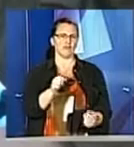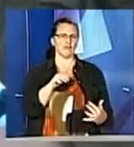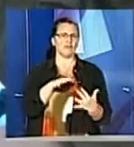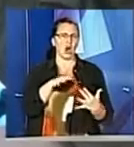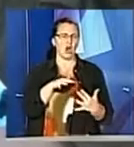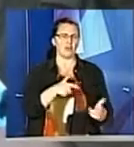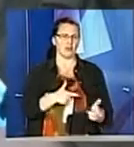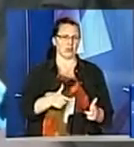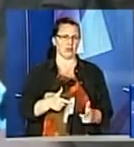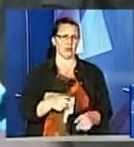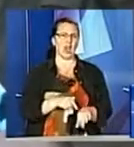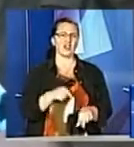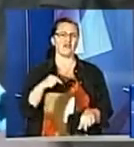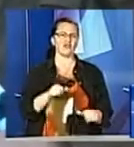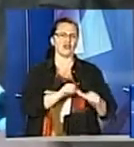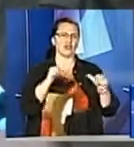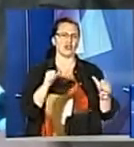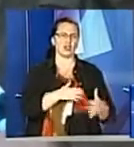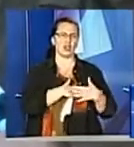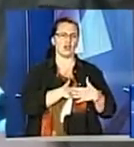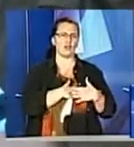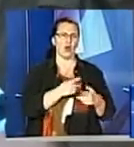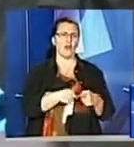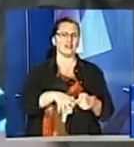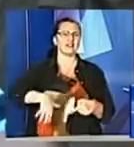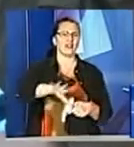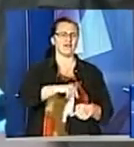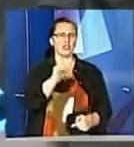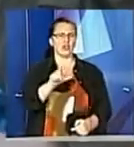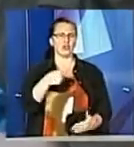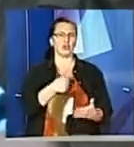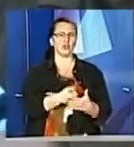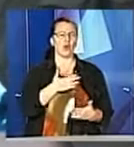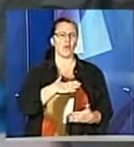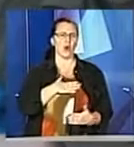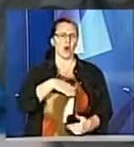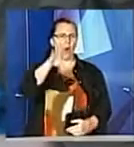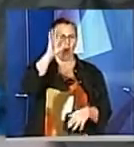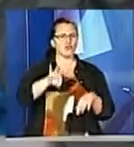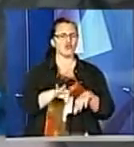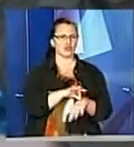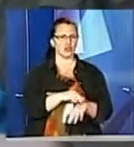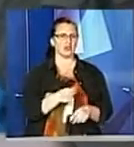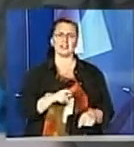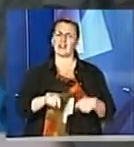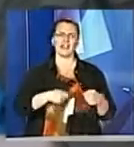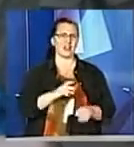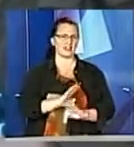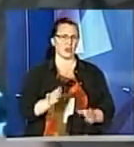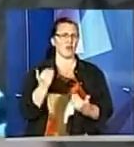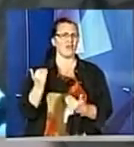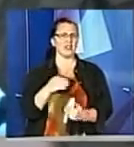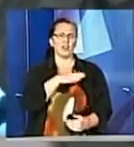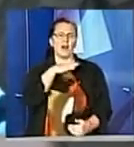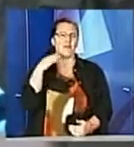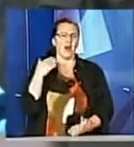Я відчула щиру любов цих всіх людей до мого чоловіка. І воно не даремно, тому що він надзвичайно